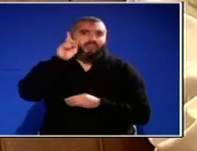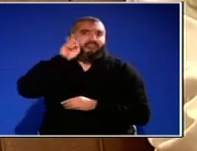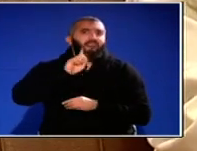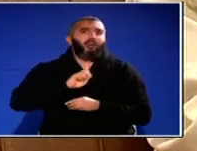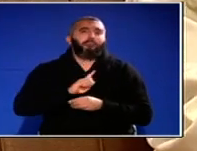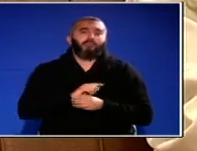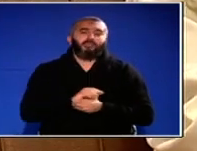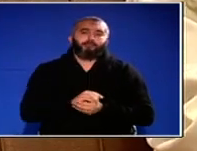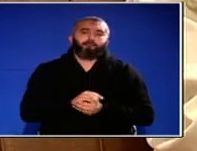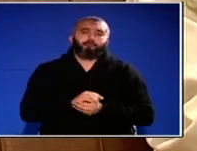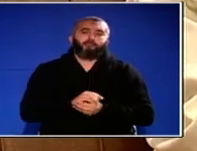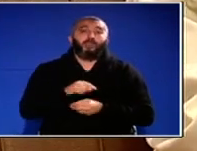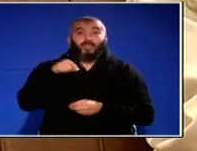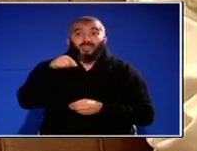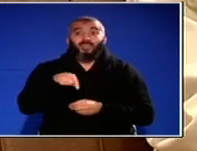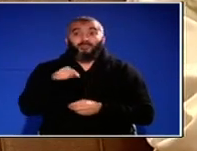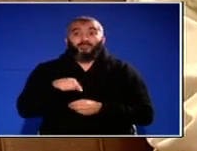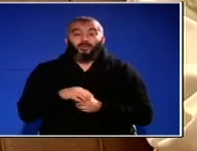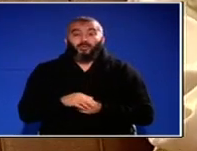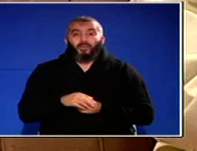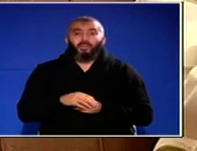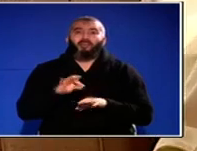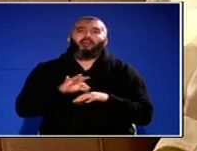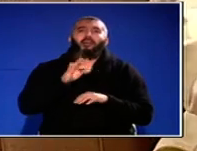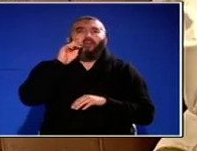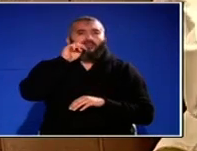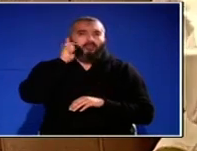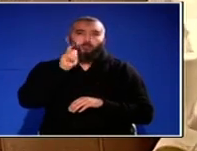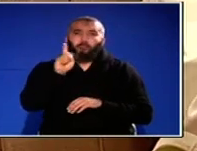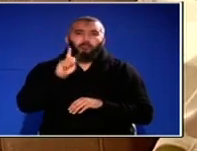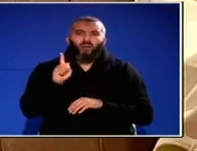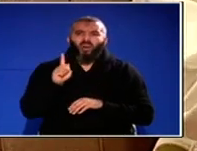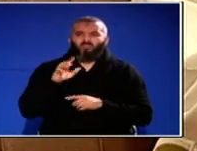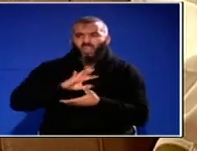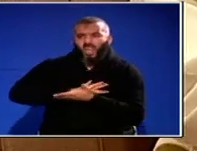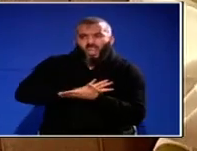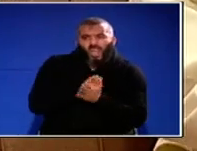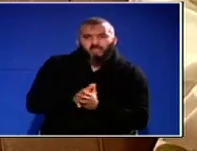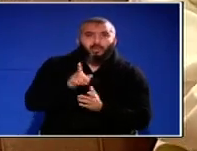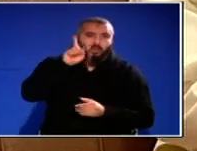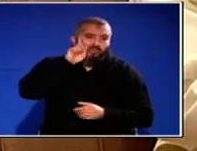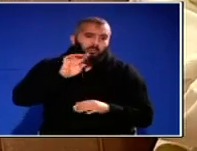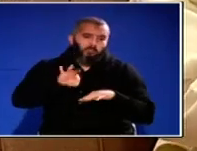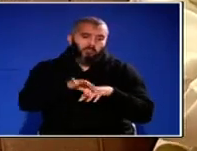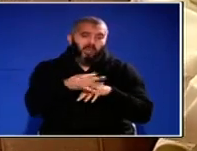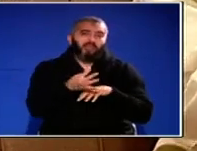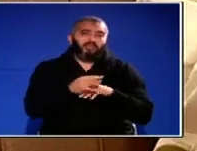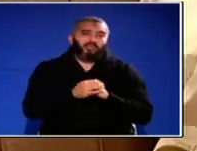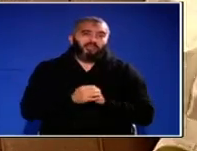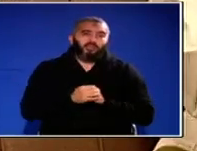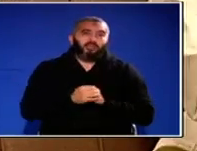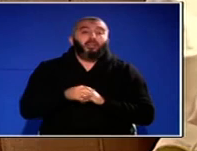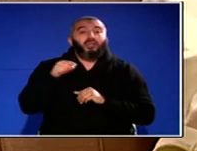فإن الأمر يقتضي من الزوج أن يكون غير ظالم لأهله. بتعبير آخر، ينبغي أن